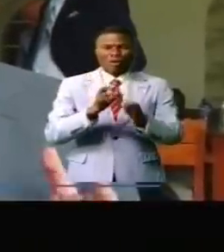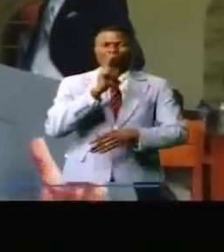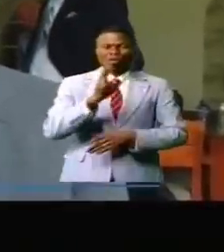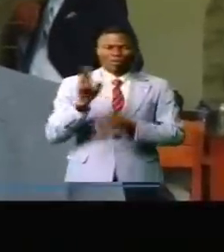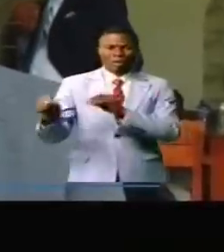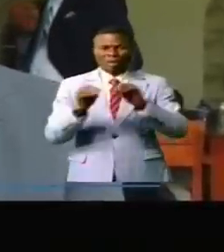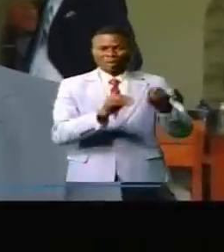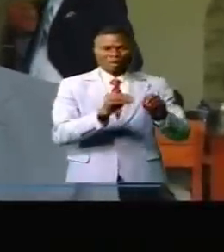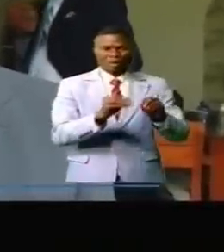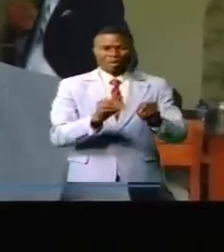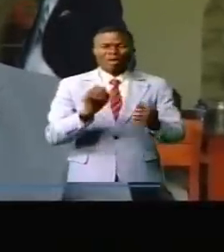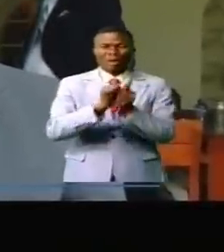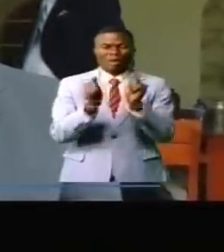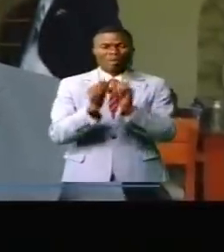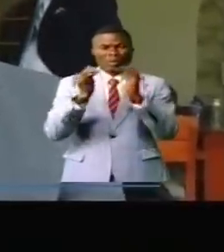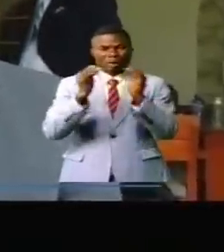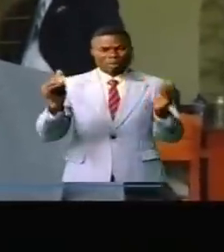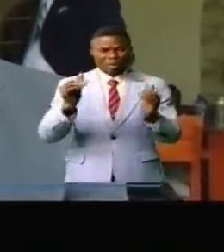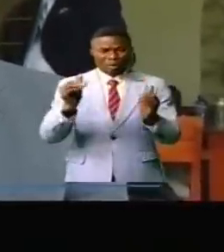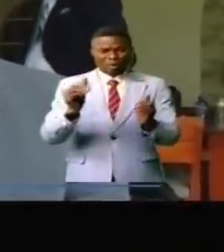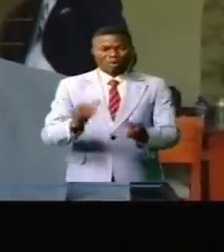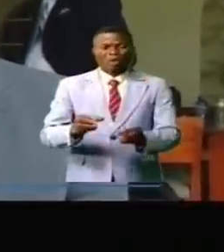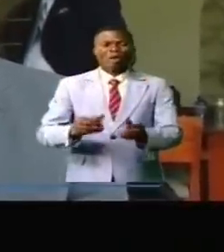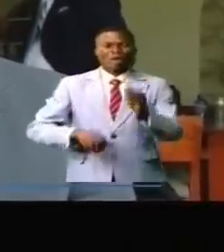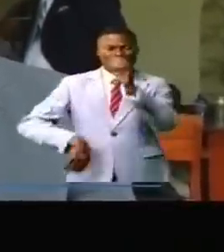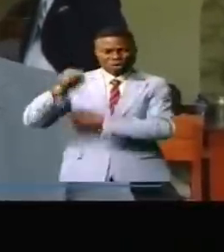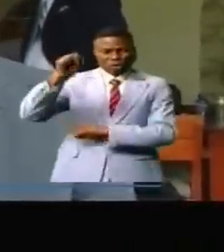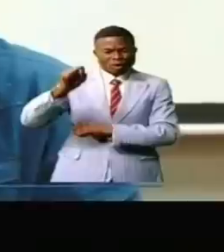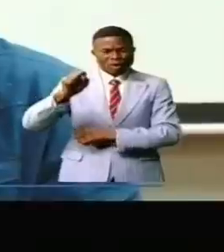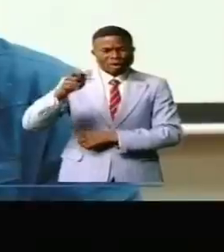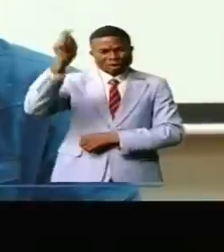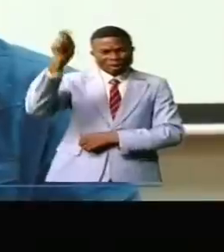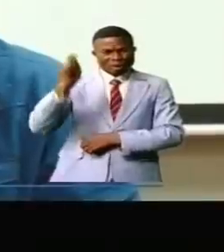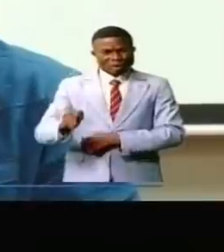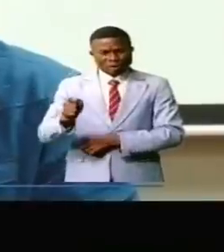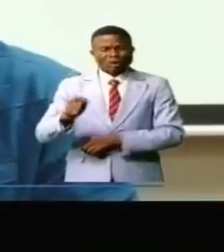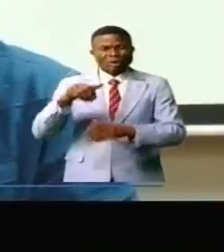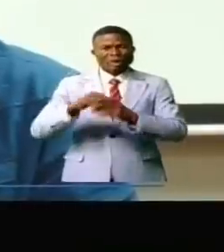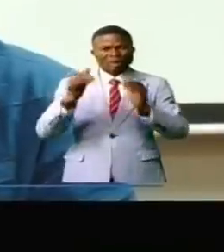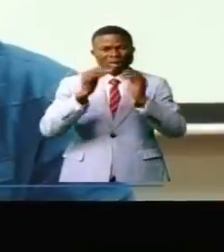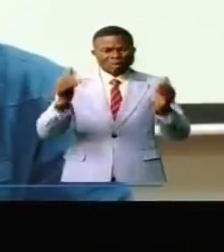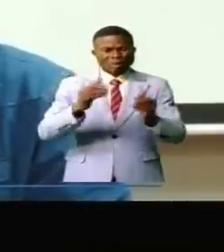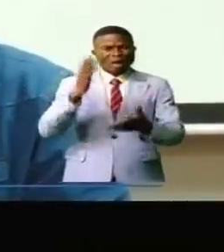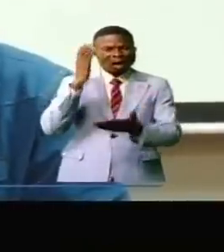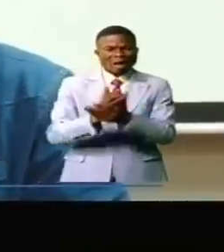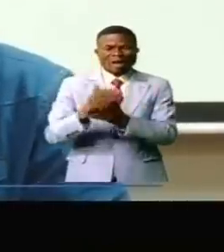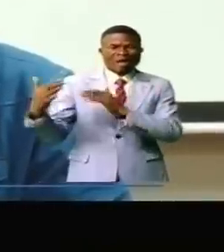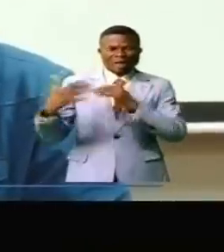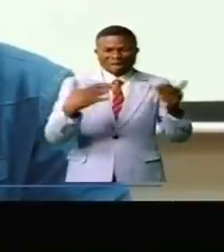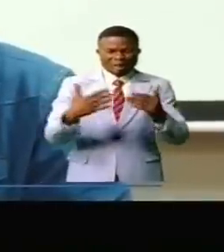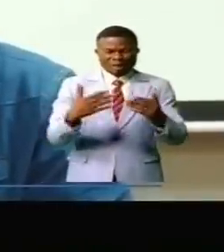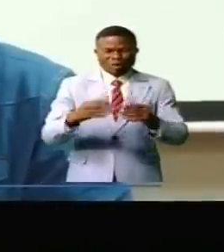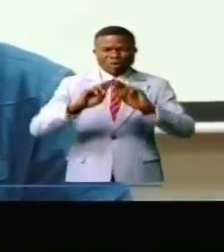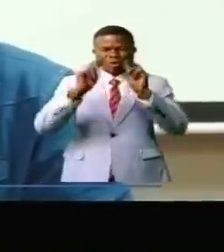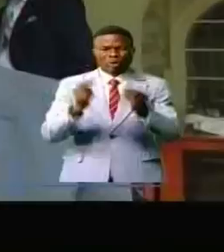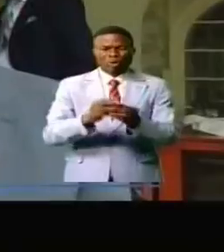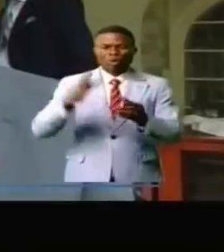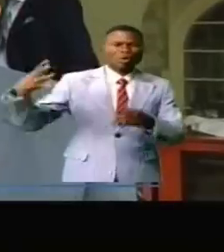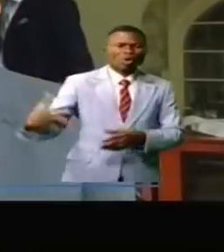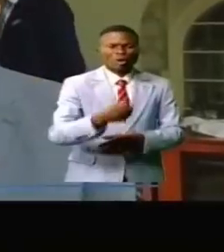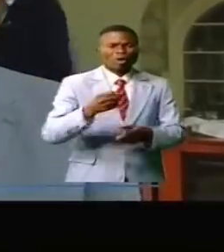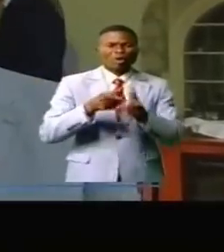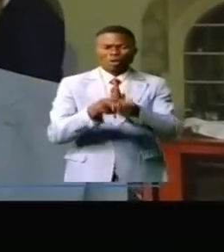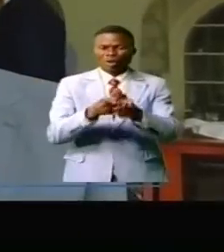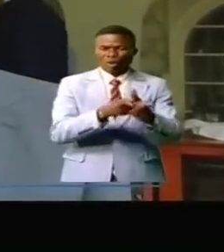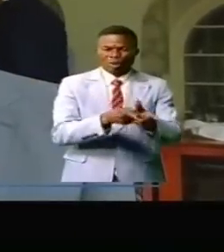en place du processus de paix pour ramener les groupes armés qui le souhaitent dans la paix, dépôt des armes, la démobilisation, le désarmement, et puis